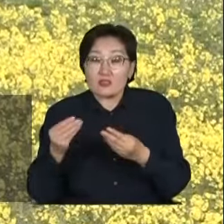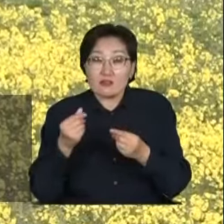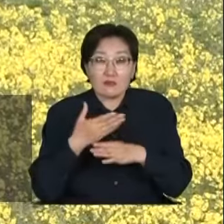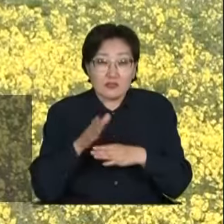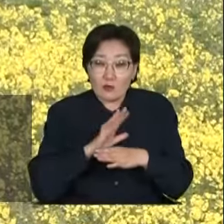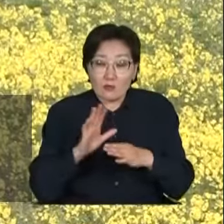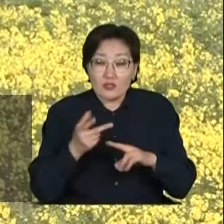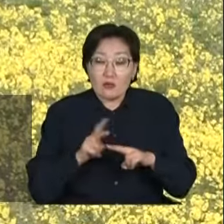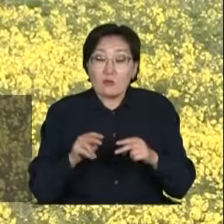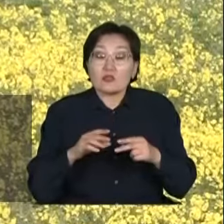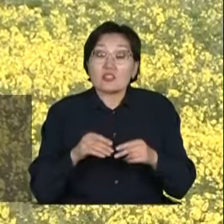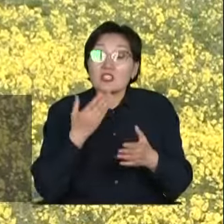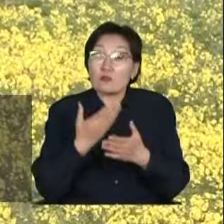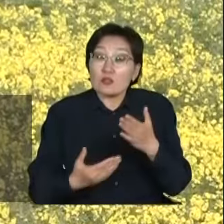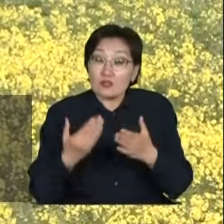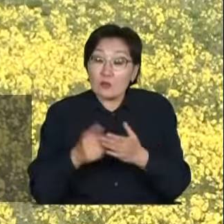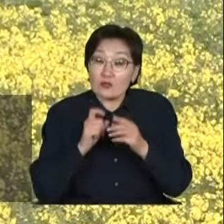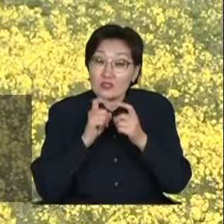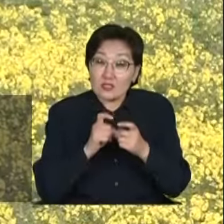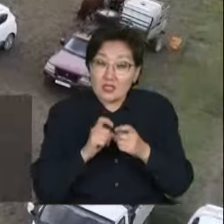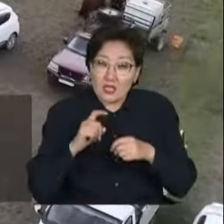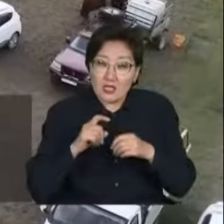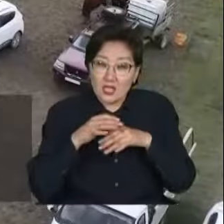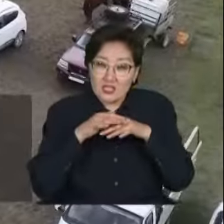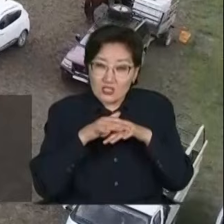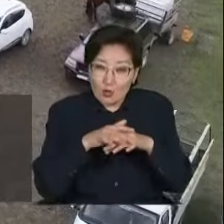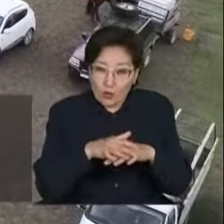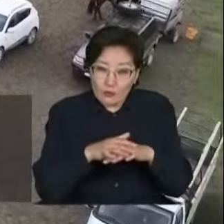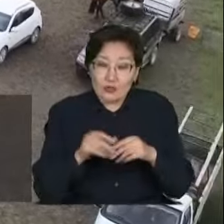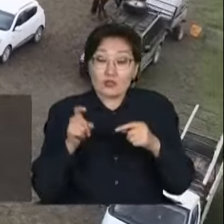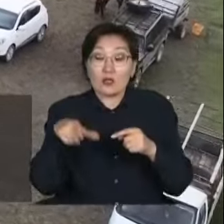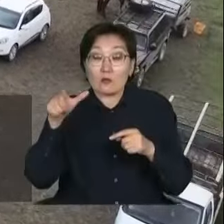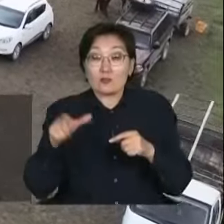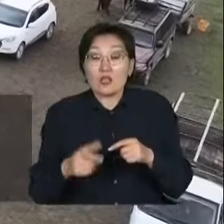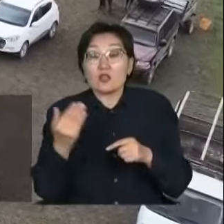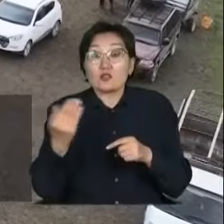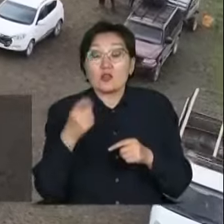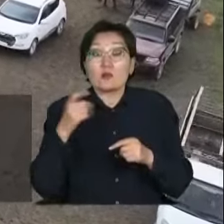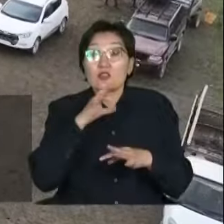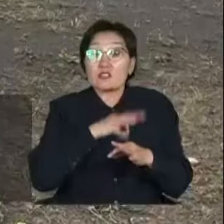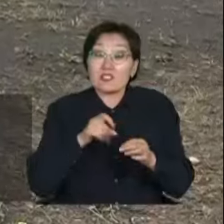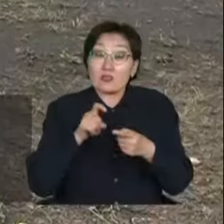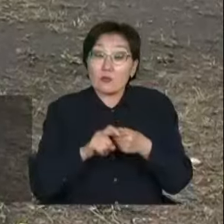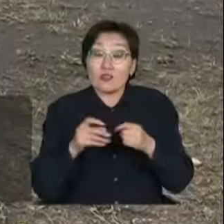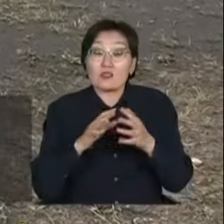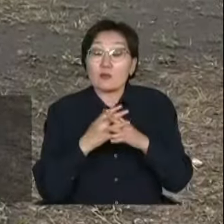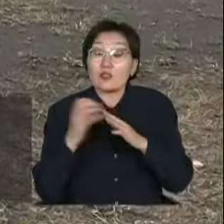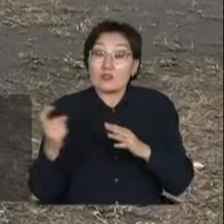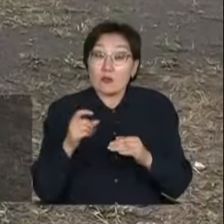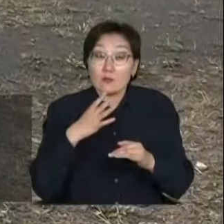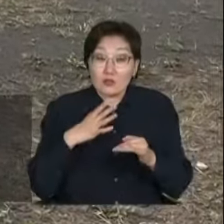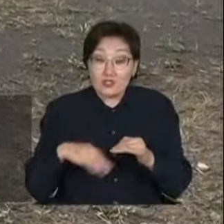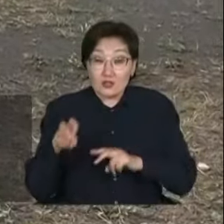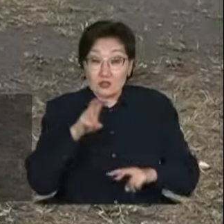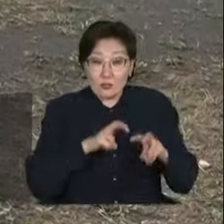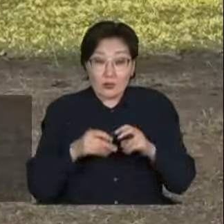выделяются. Мы дадим аграриям рекомендации по борьбе с насекомым. Теперь сотни людей, чей единственный доход связан с сельским хозяйством, вынуждены